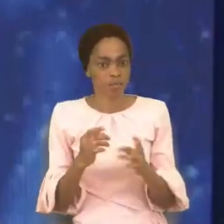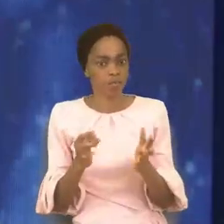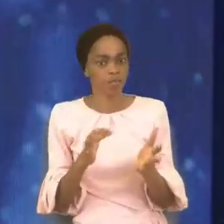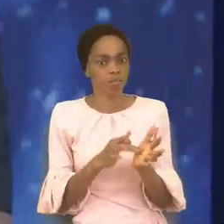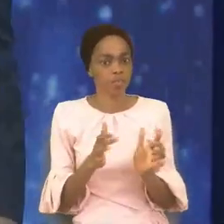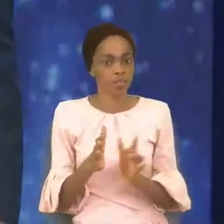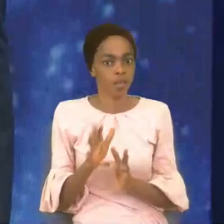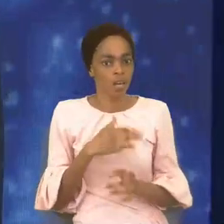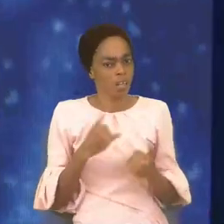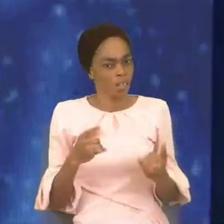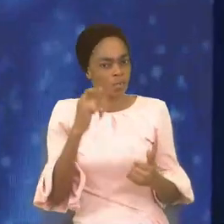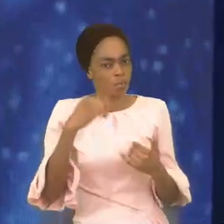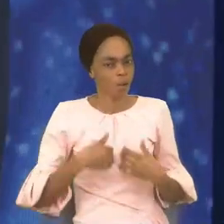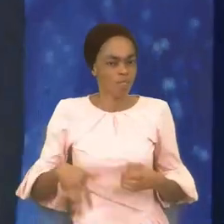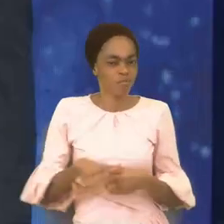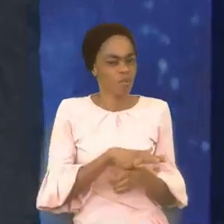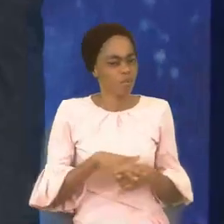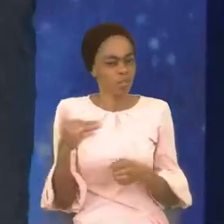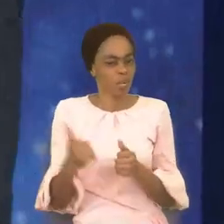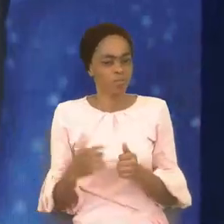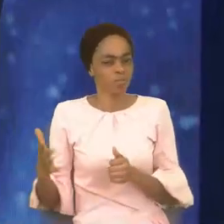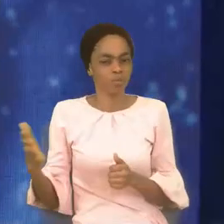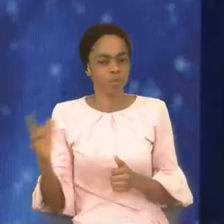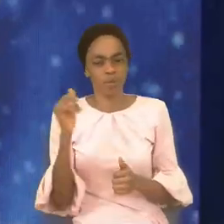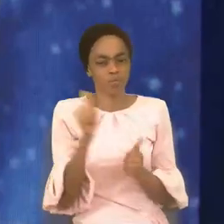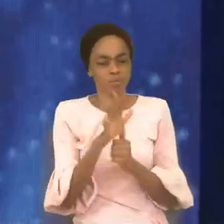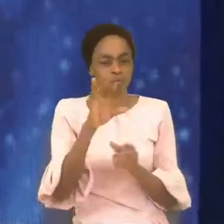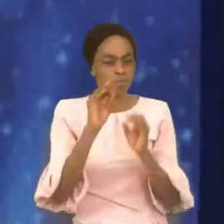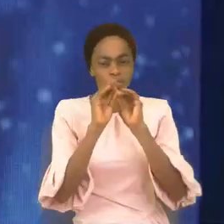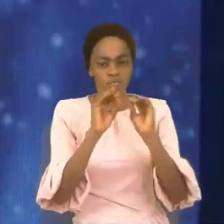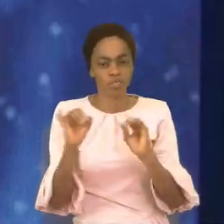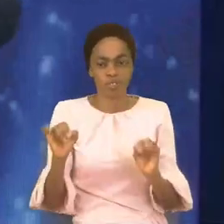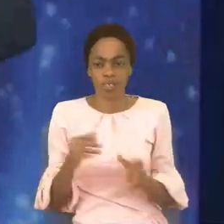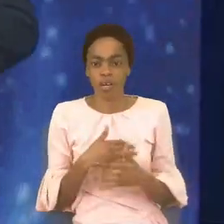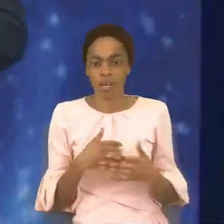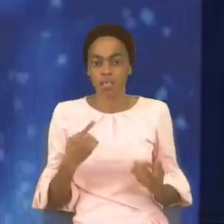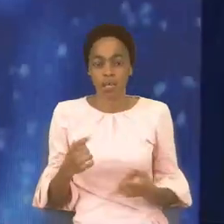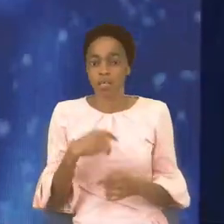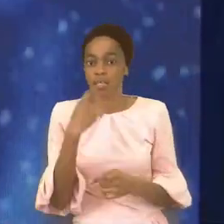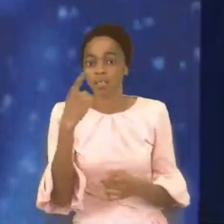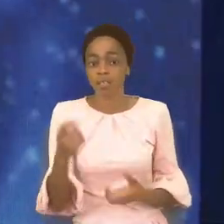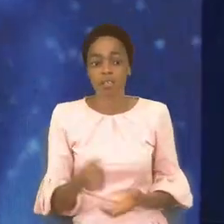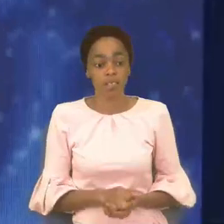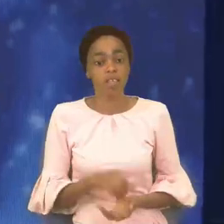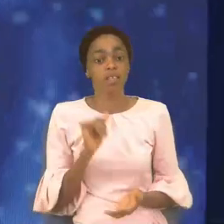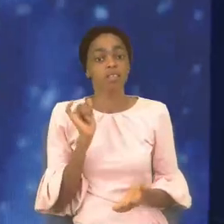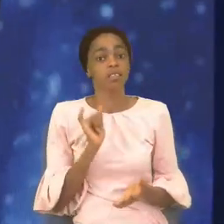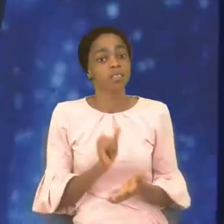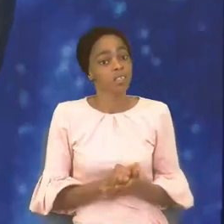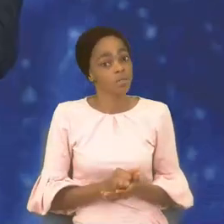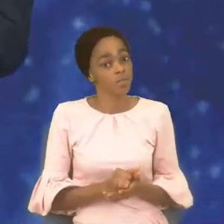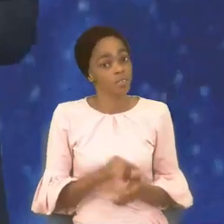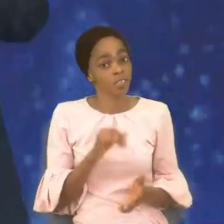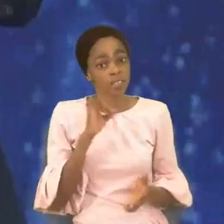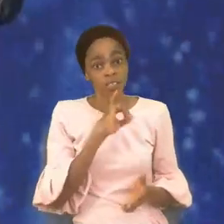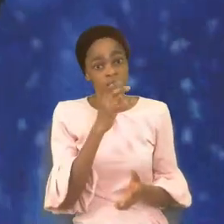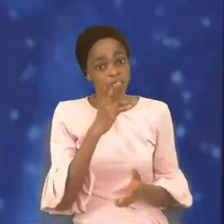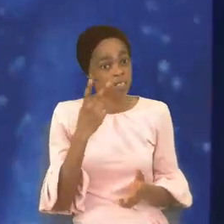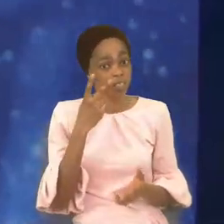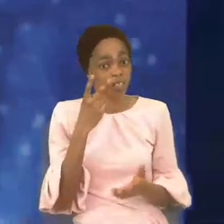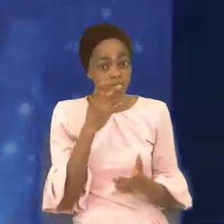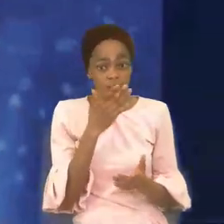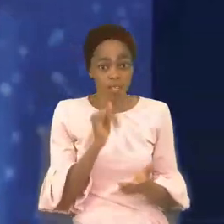vous avez rempli Jérusalem de votre doctrine. Et ils ont dit, oh, est-ce que ce serait bon devant